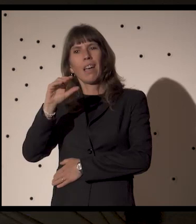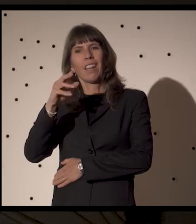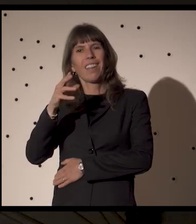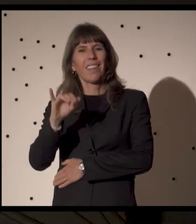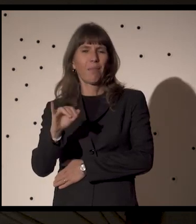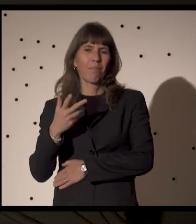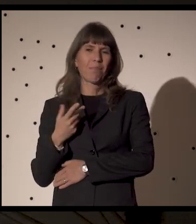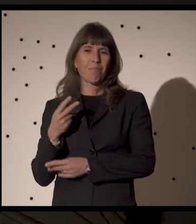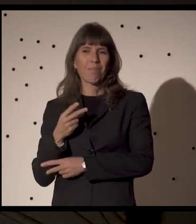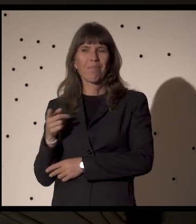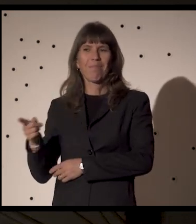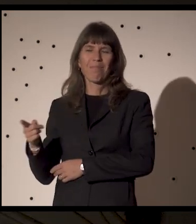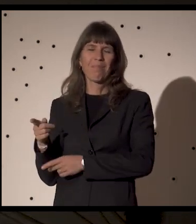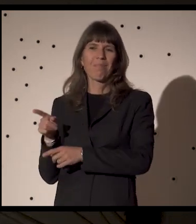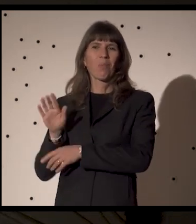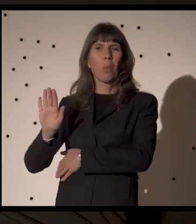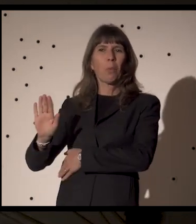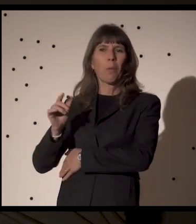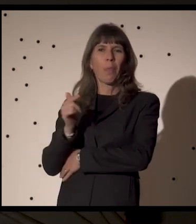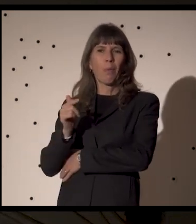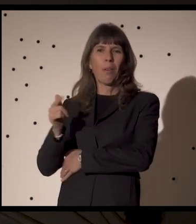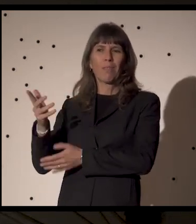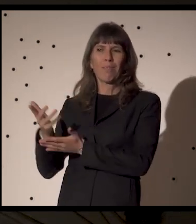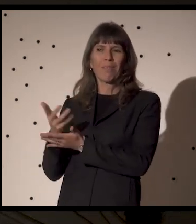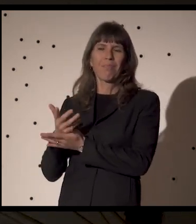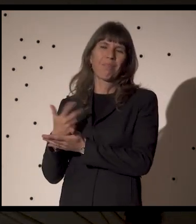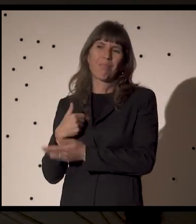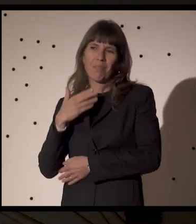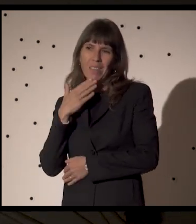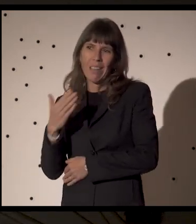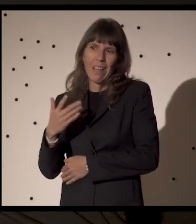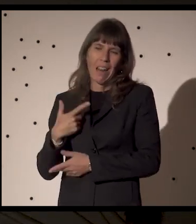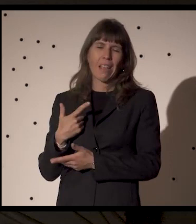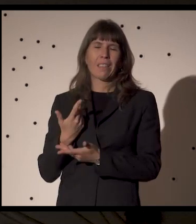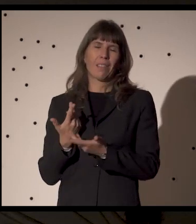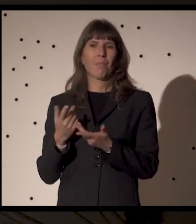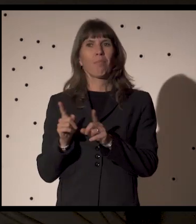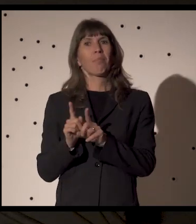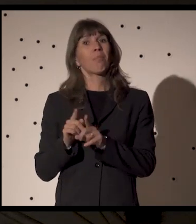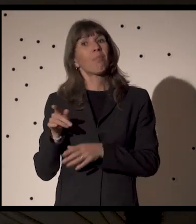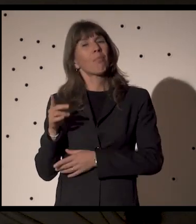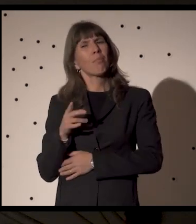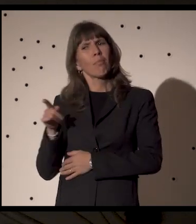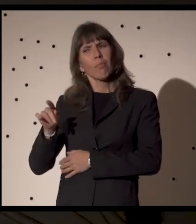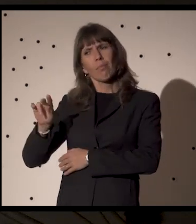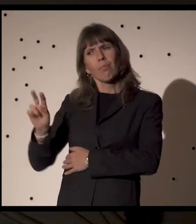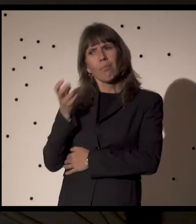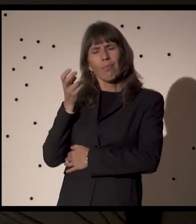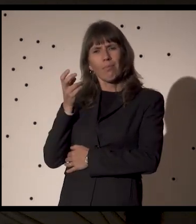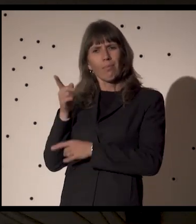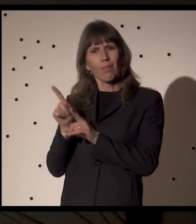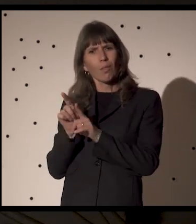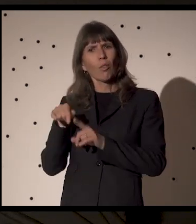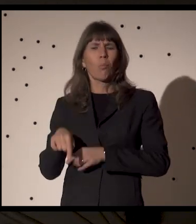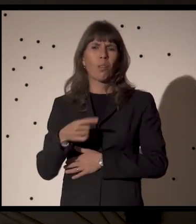voglio cogliere questo spunto che ha fatto l'assessore a questo tema al quale sono siamo molto affezionati Cioè